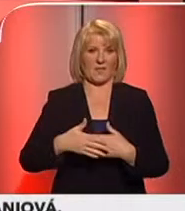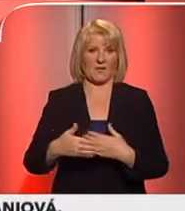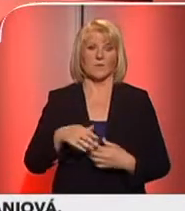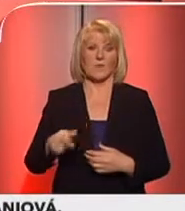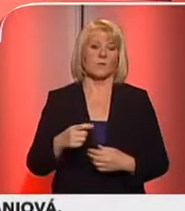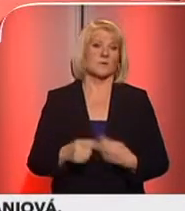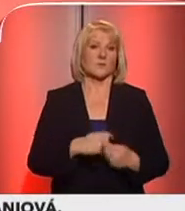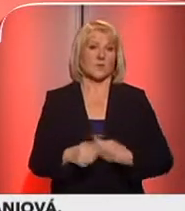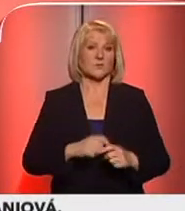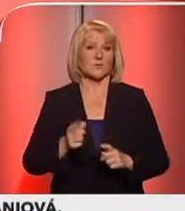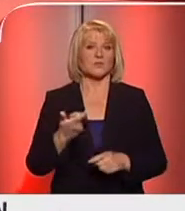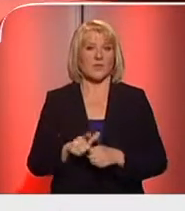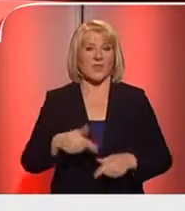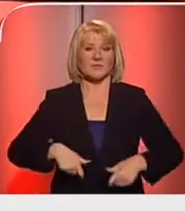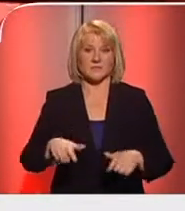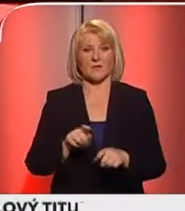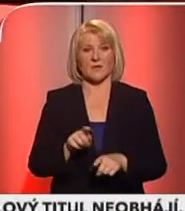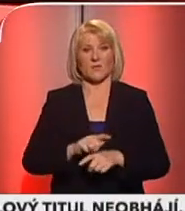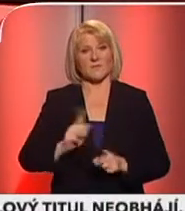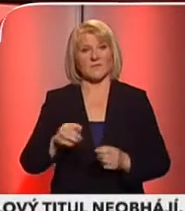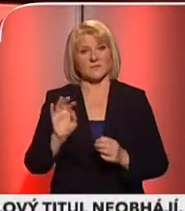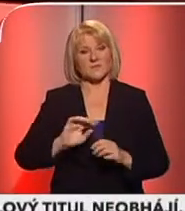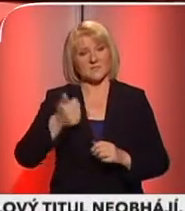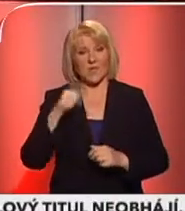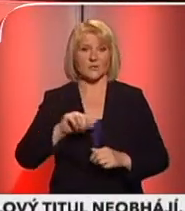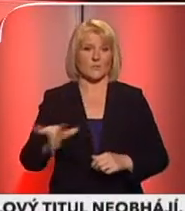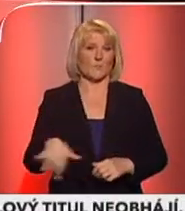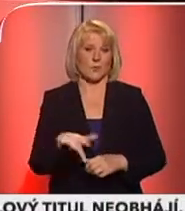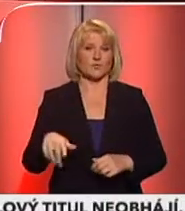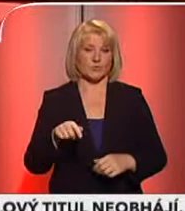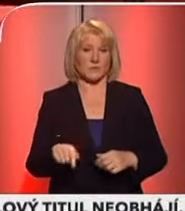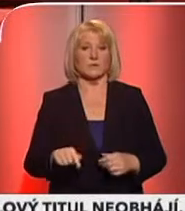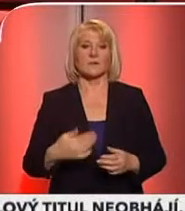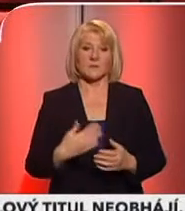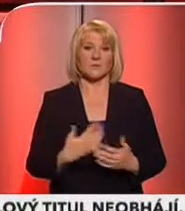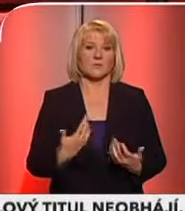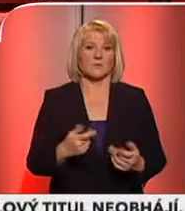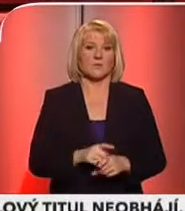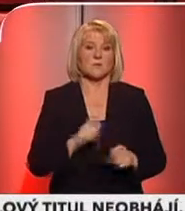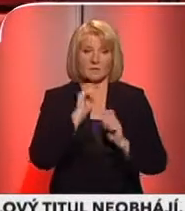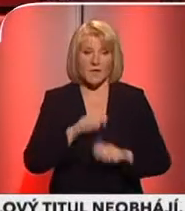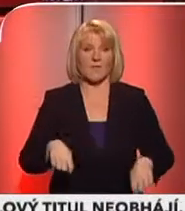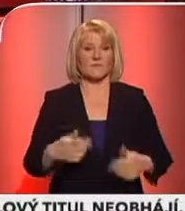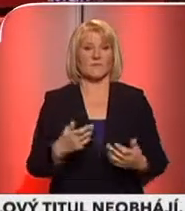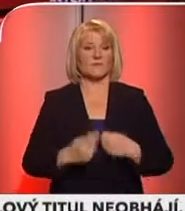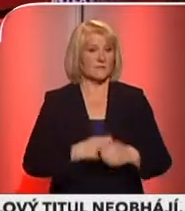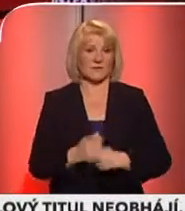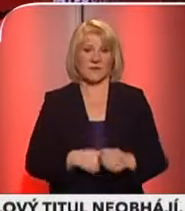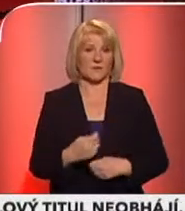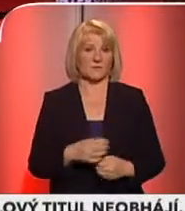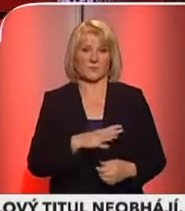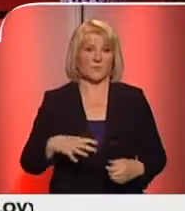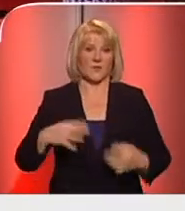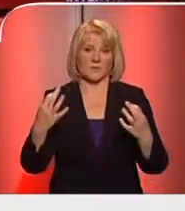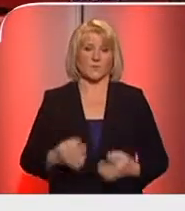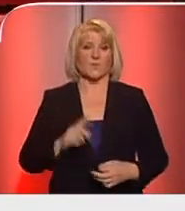trošku jiném prostředí, železnice bylo vždycky takové zvláštní prostředí, kde samozřejmě i věci jako stávky se konaly jednodušeji